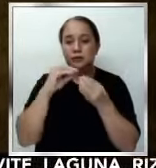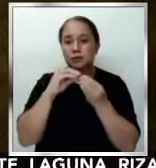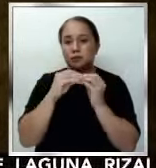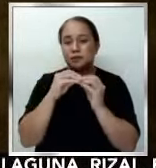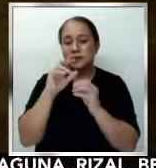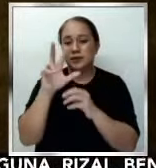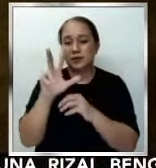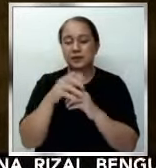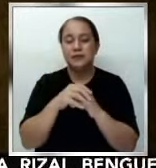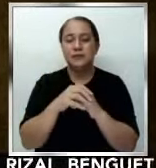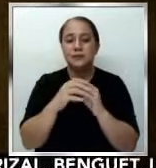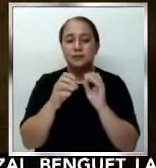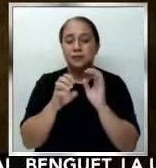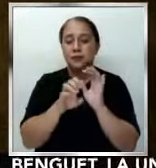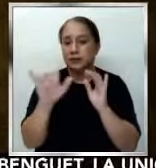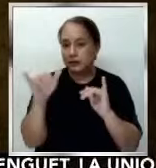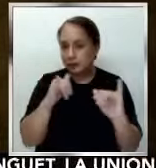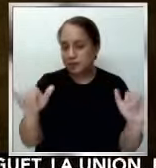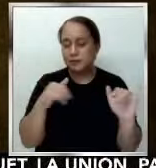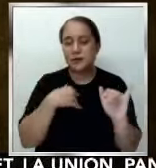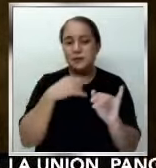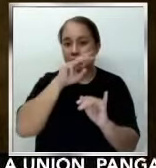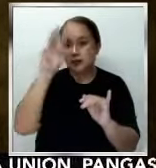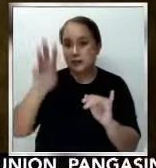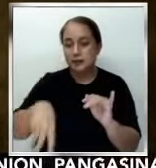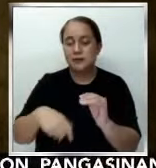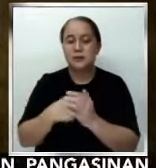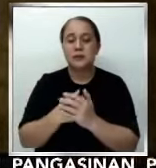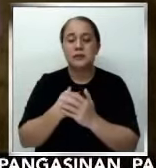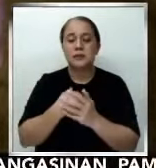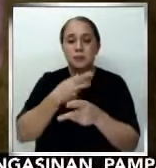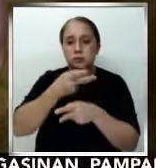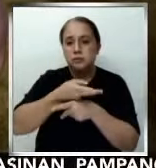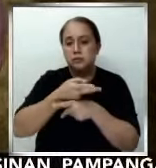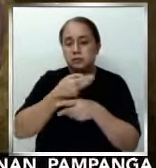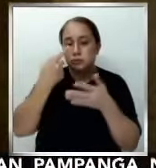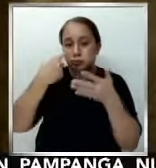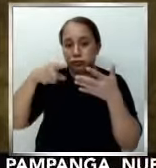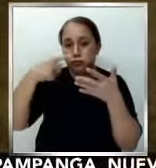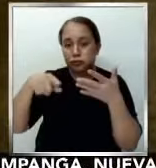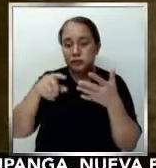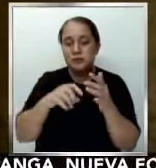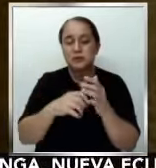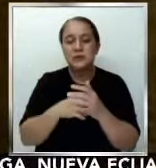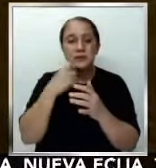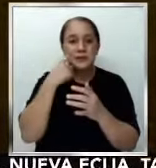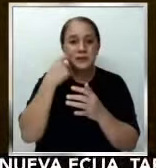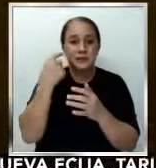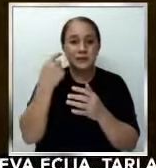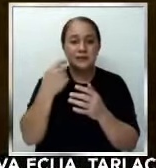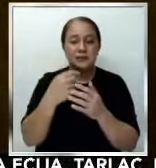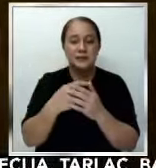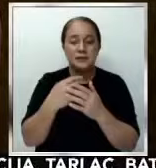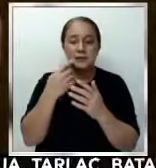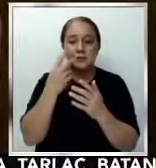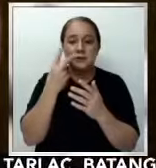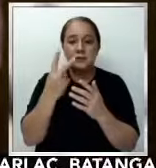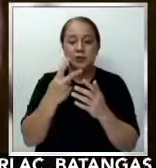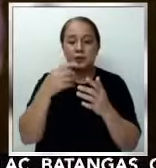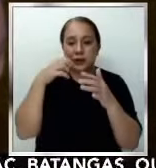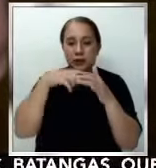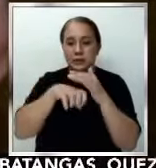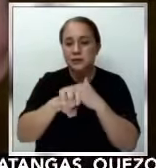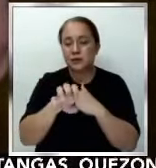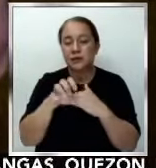ng Metro Manila. Kasama dito yung pagsita sa mga checkpoints tulad nitong aking nasa likuran para sa mga pumapasok dito